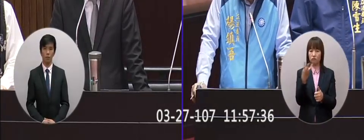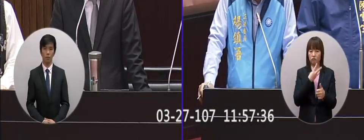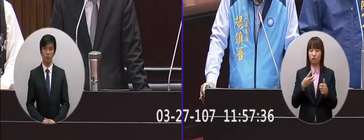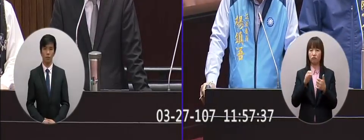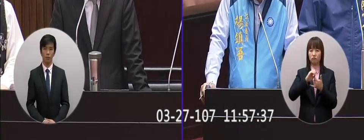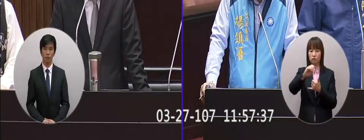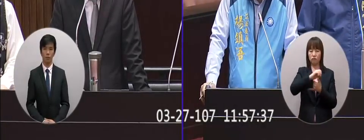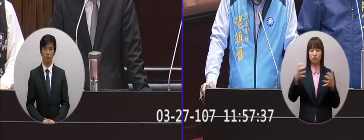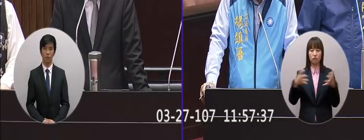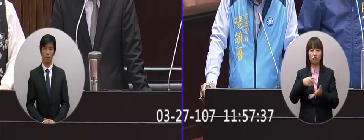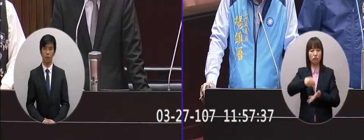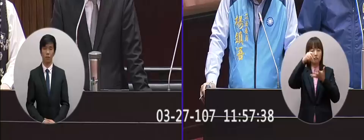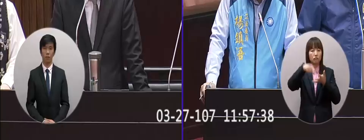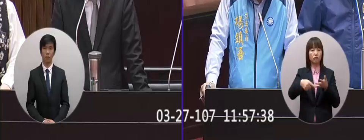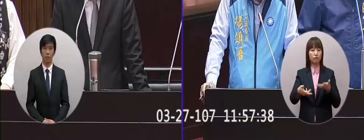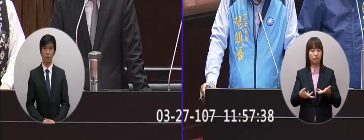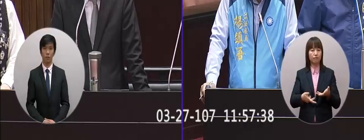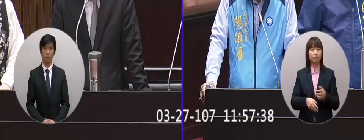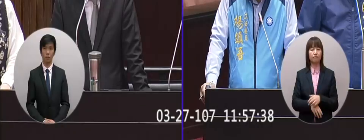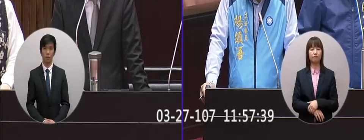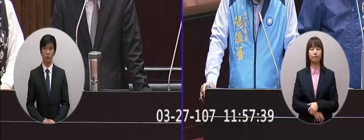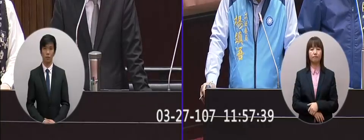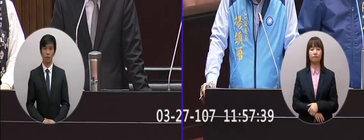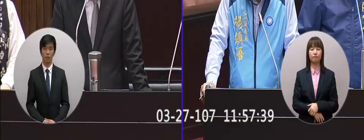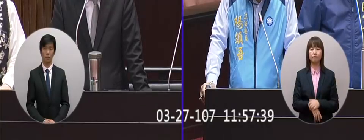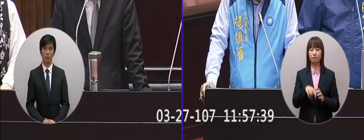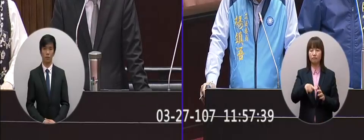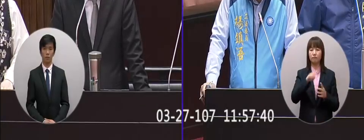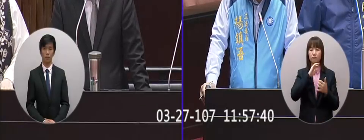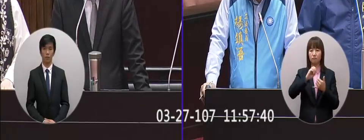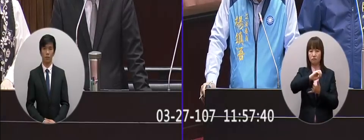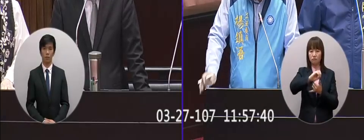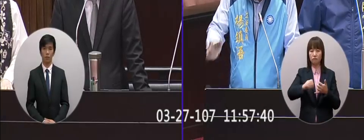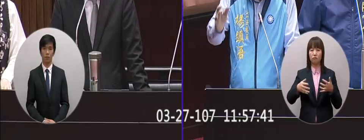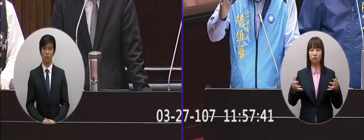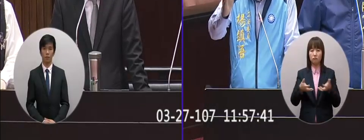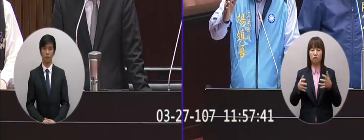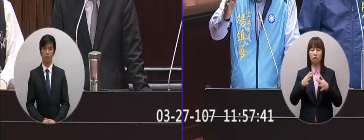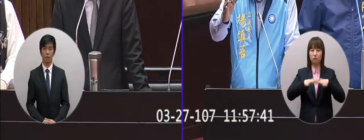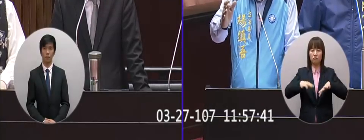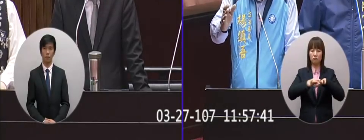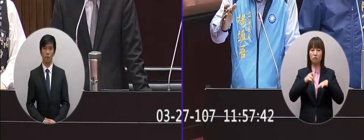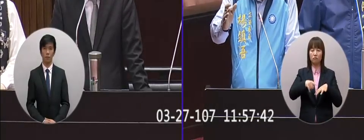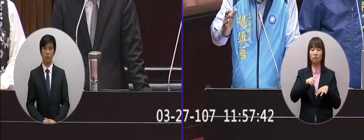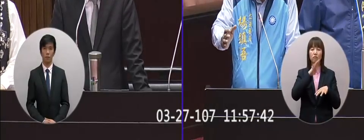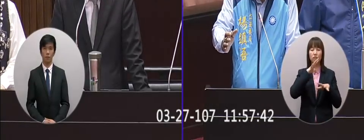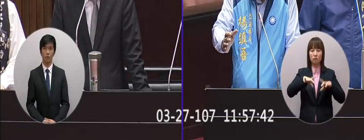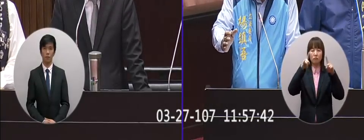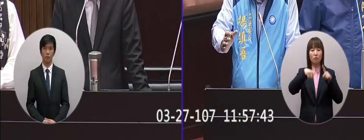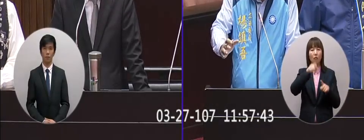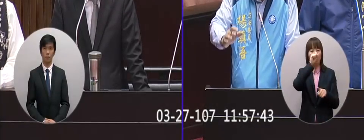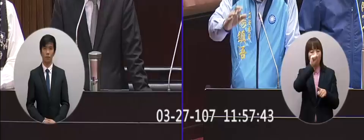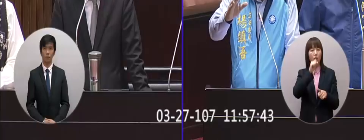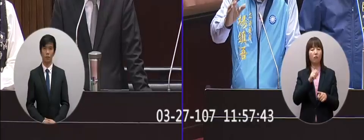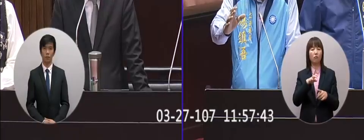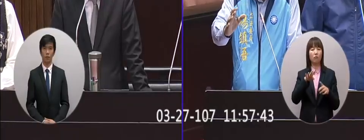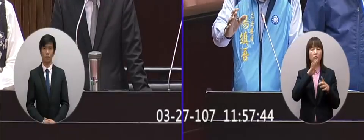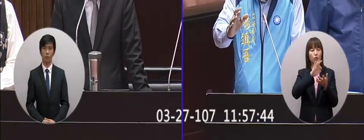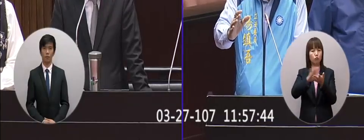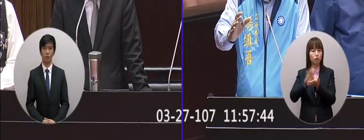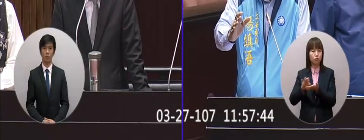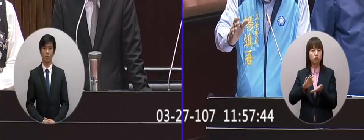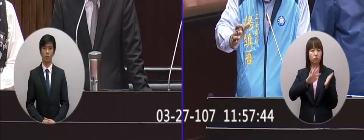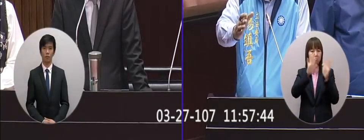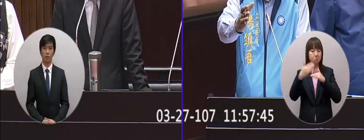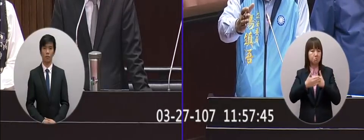岛的委员也共同提到这个议题。 是 啊、哦，那这一个离岛建设基金，它其实它的出发点当然是好的。可是在使用的